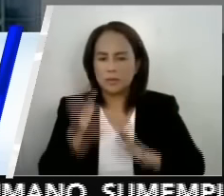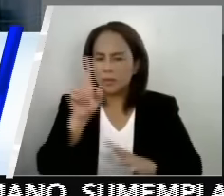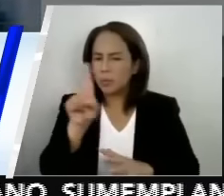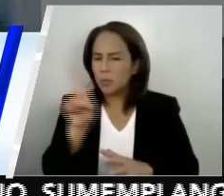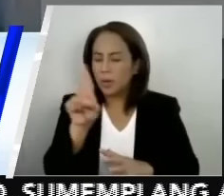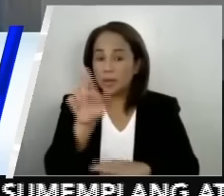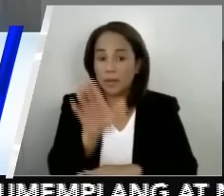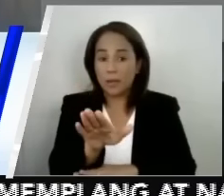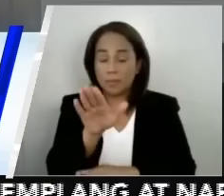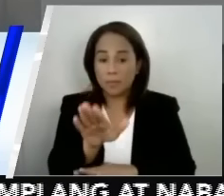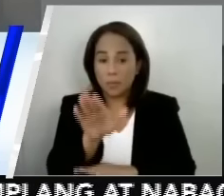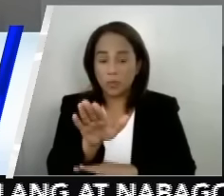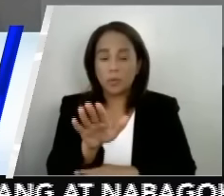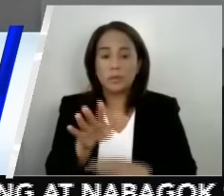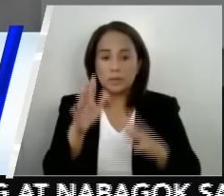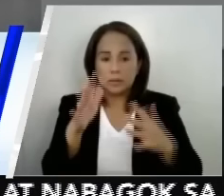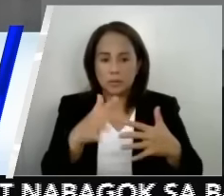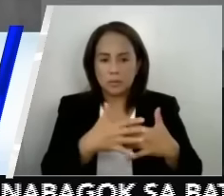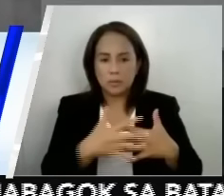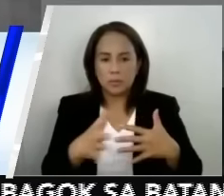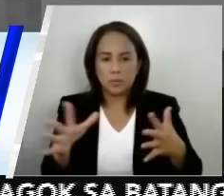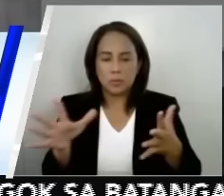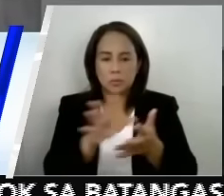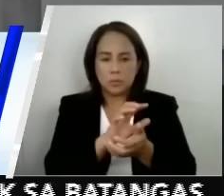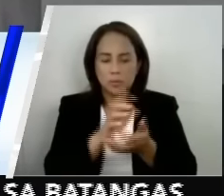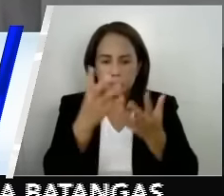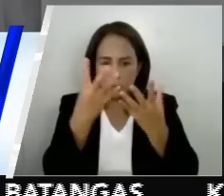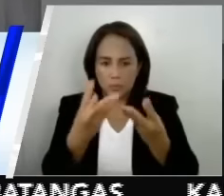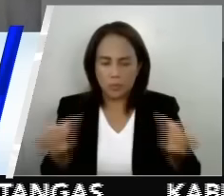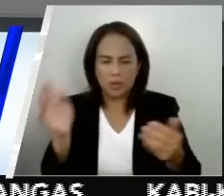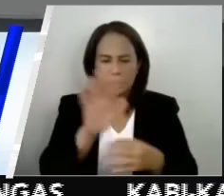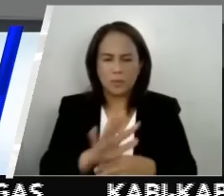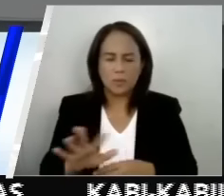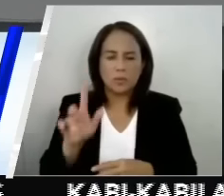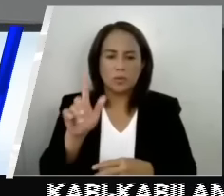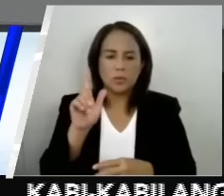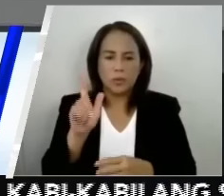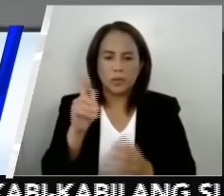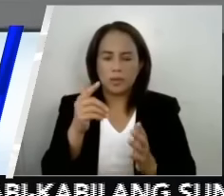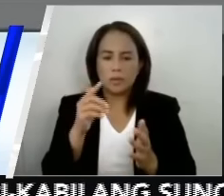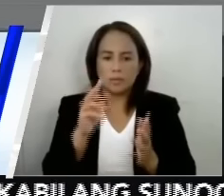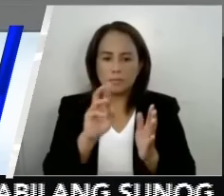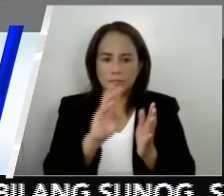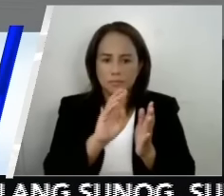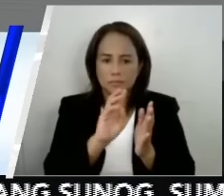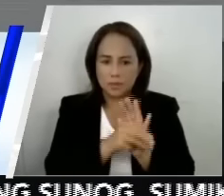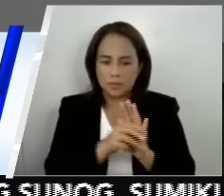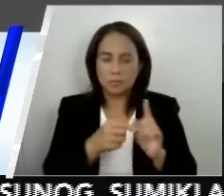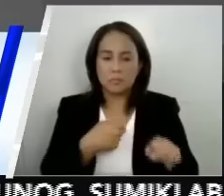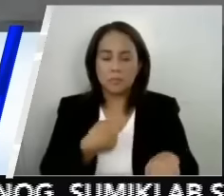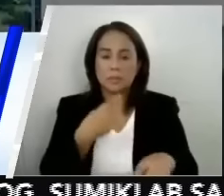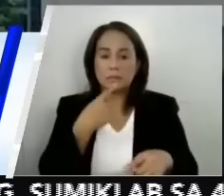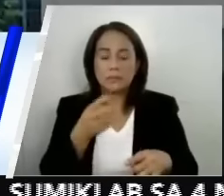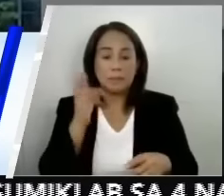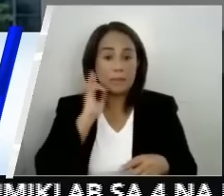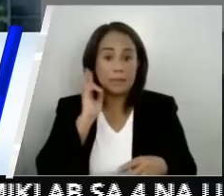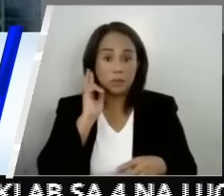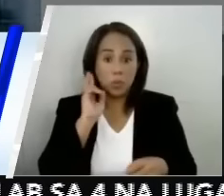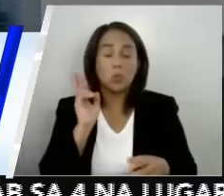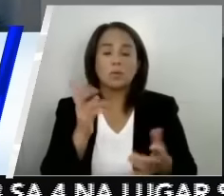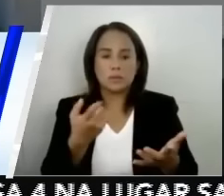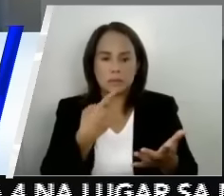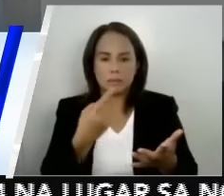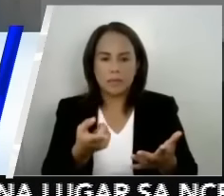hapon bago tuluyang naapula matapos ang nasa 20 minuto. Batay sa ulat ng Super Radio DZWB, walang